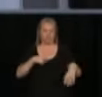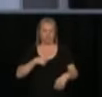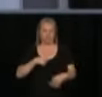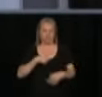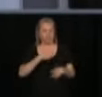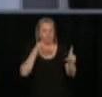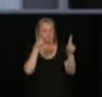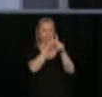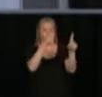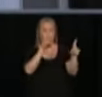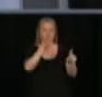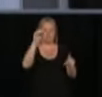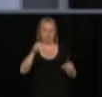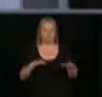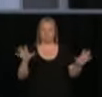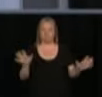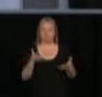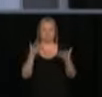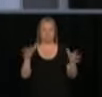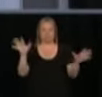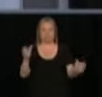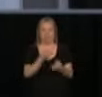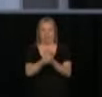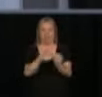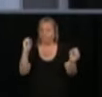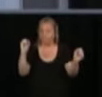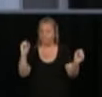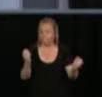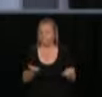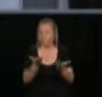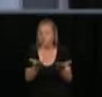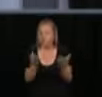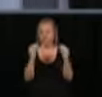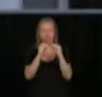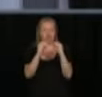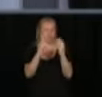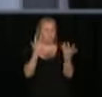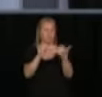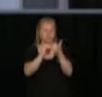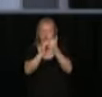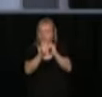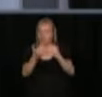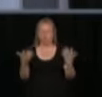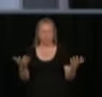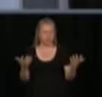a changé? Est-ce que vous augmentez? Est-ce qu'il y a une nouvelle cible que vous annoncez aujourd'hui?